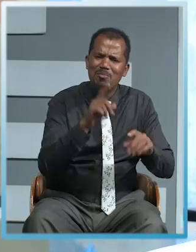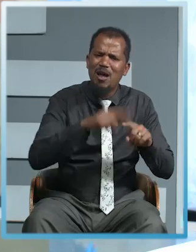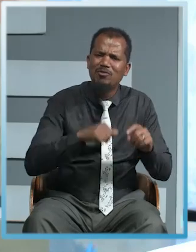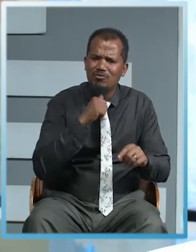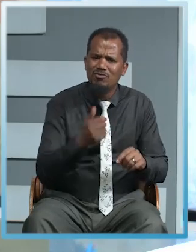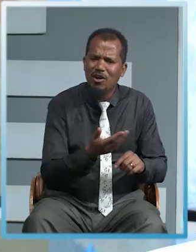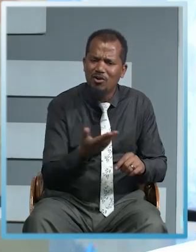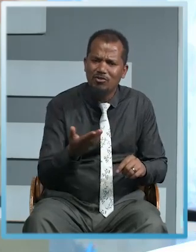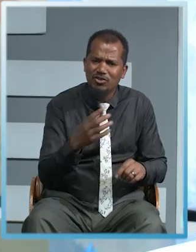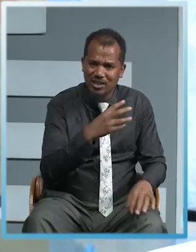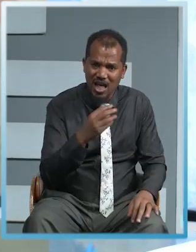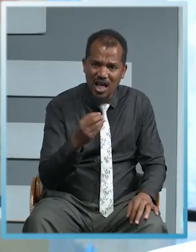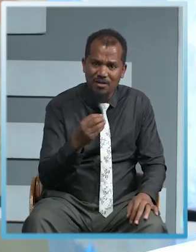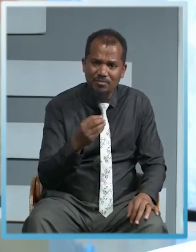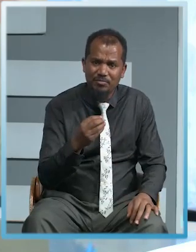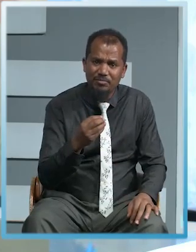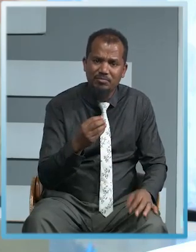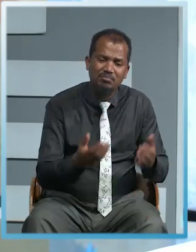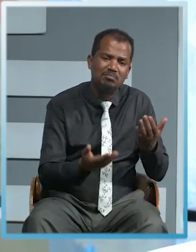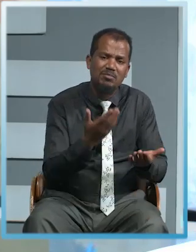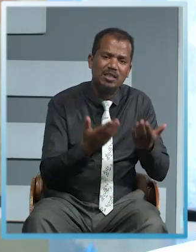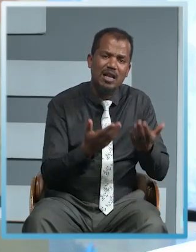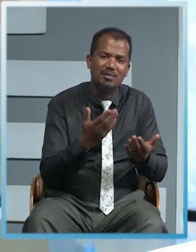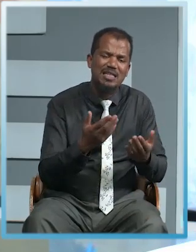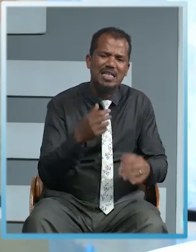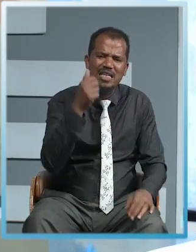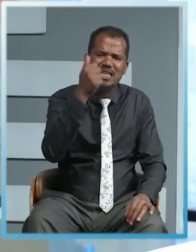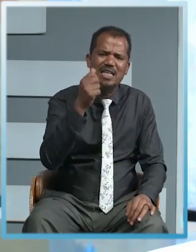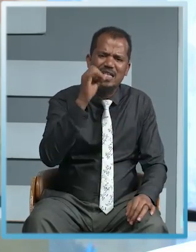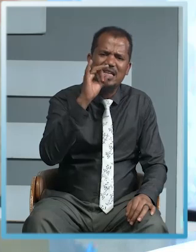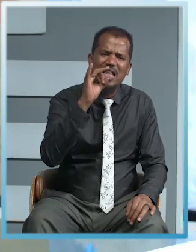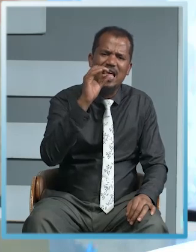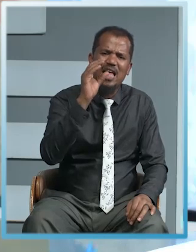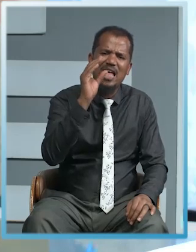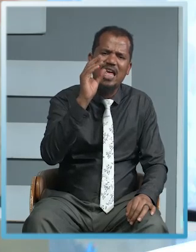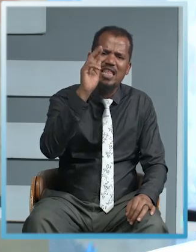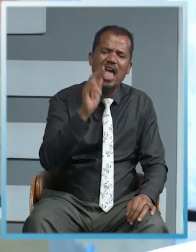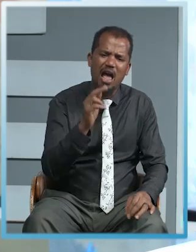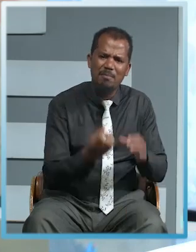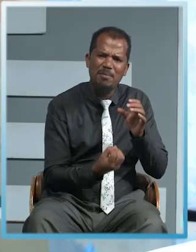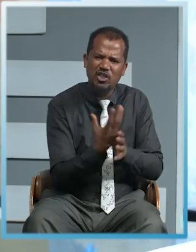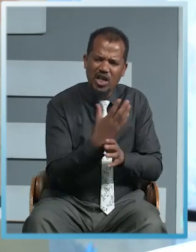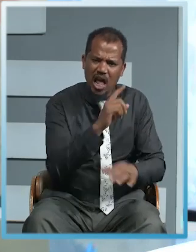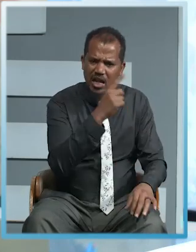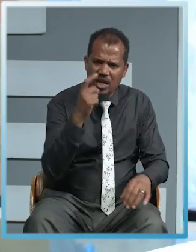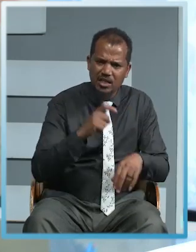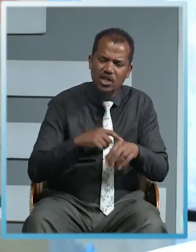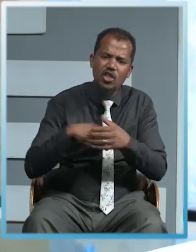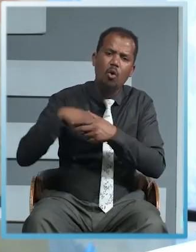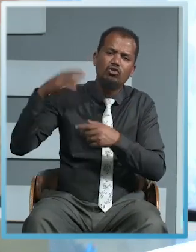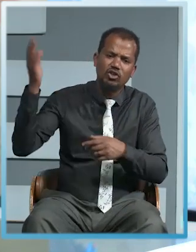ነገሮች እና ምናልባትም ከልህኝነት በመነጨ አንዳንድ ጊዜም